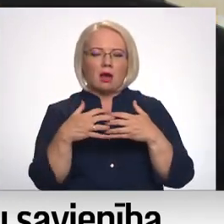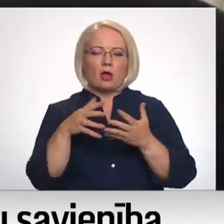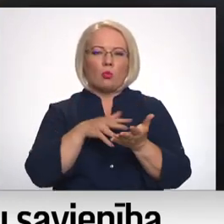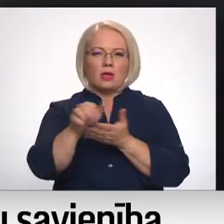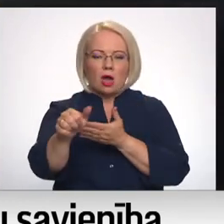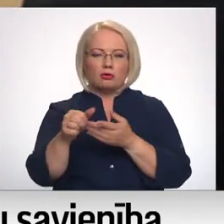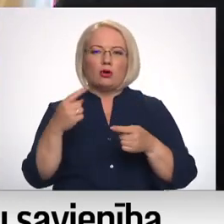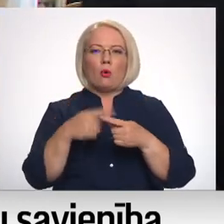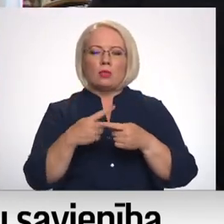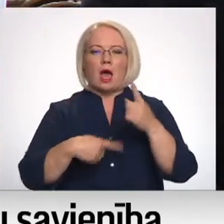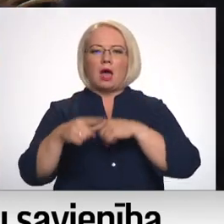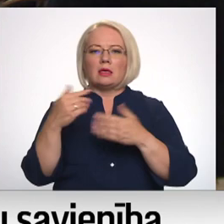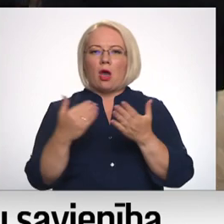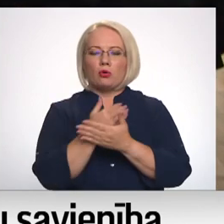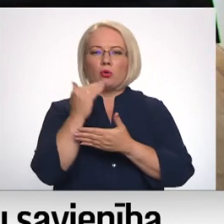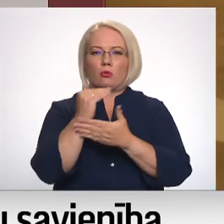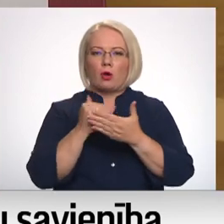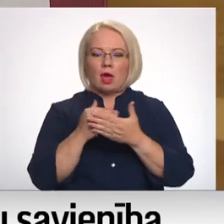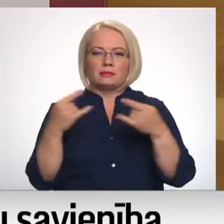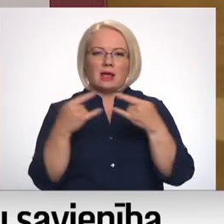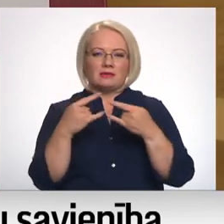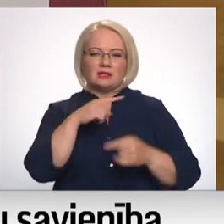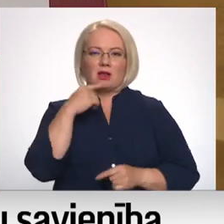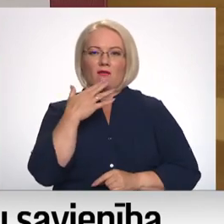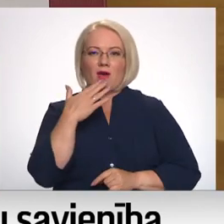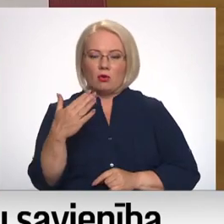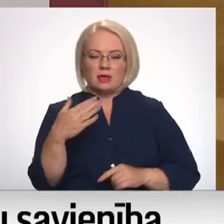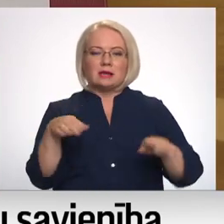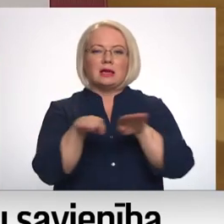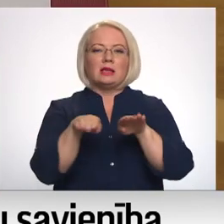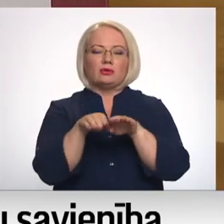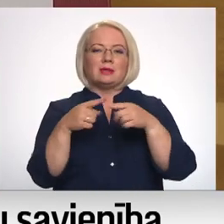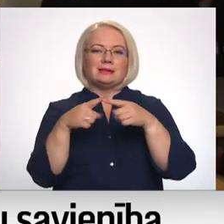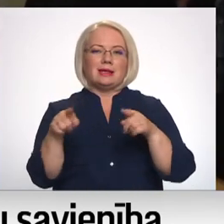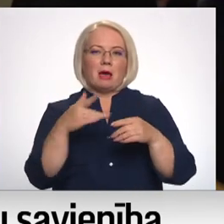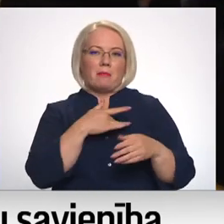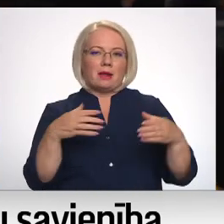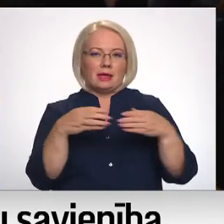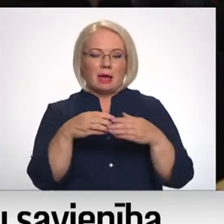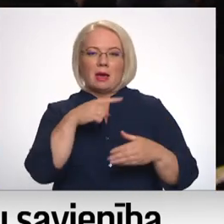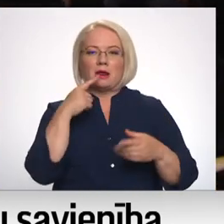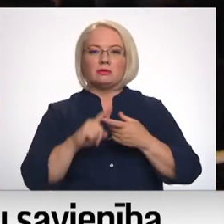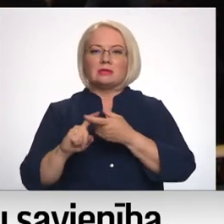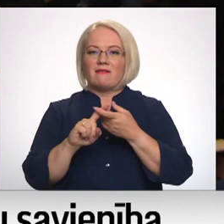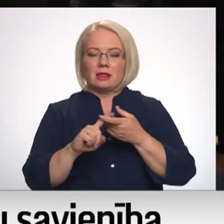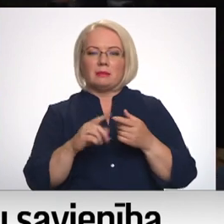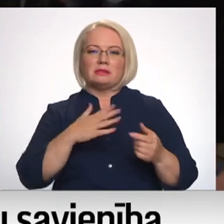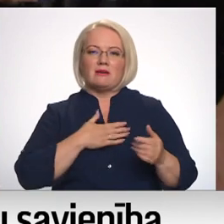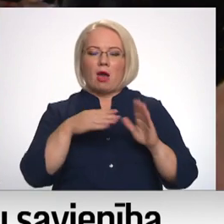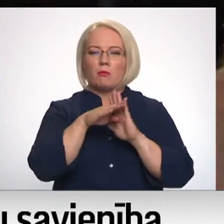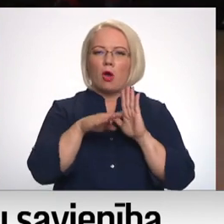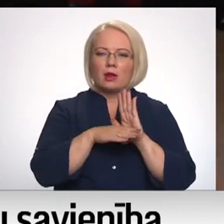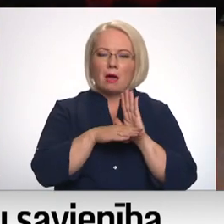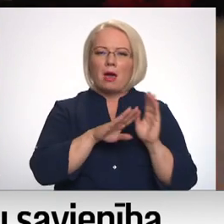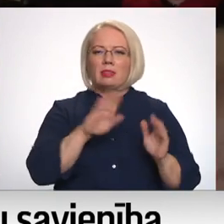atcelšanu televīzijas kanāliem krievu valodā. Atšķirībā no citām partijām, Latvijas-Krievu savienība savā priekšvēlēšanu programmā neko nemin par